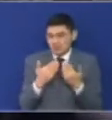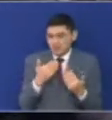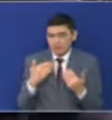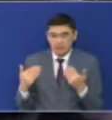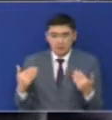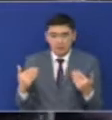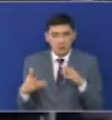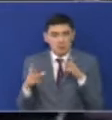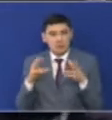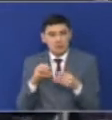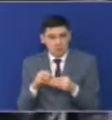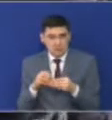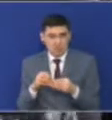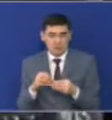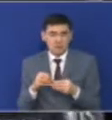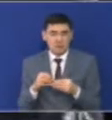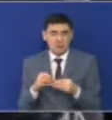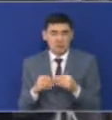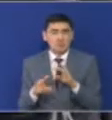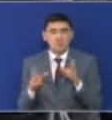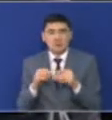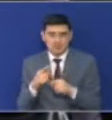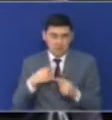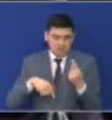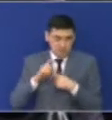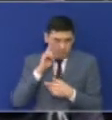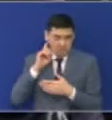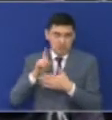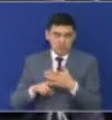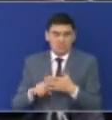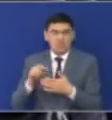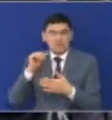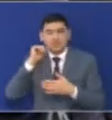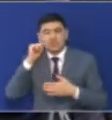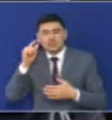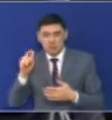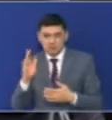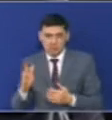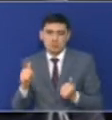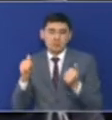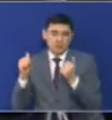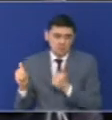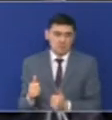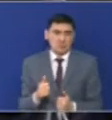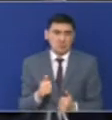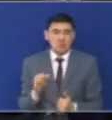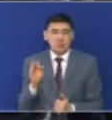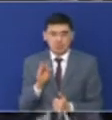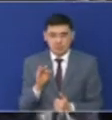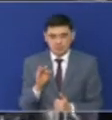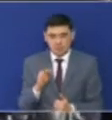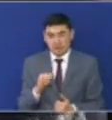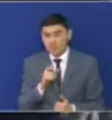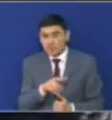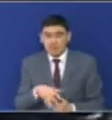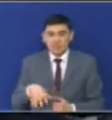Казахстан. Все это дает нам уверенность в завтрашнем дне, а по радужным